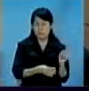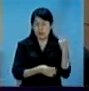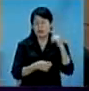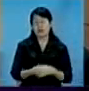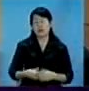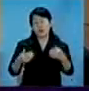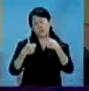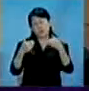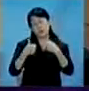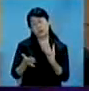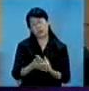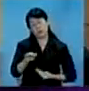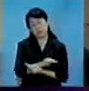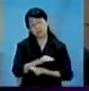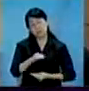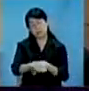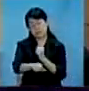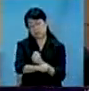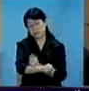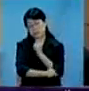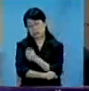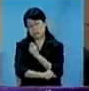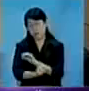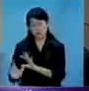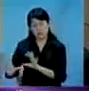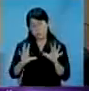ผมจ้างประชาชนแล้วเอาเขามายิง